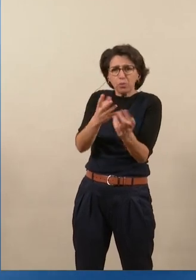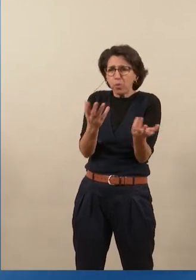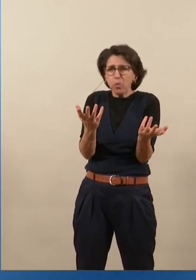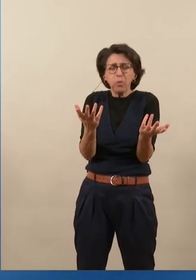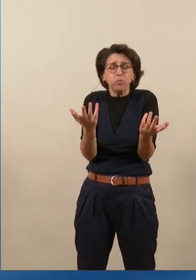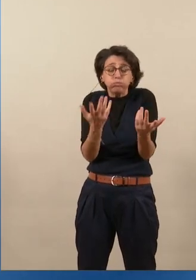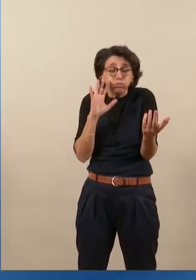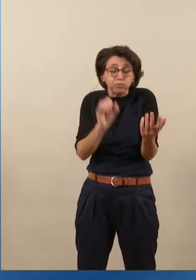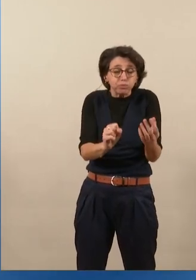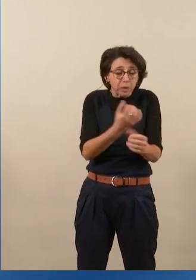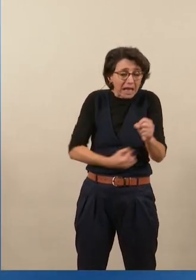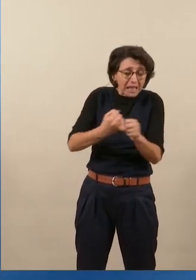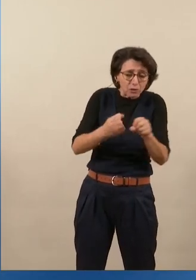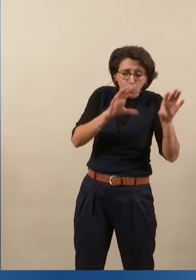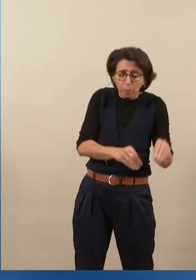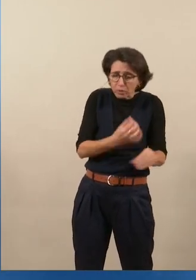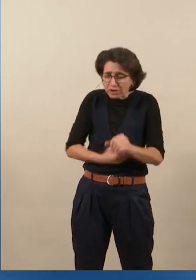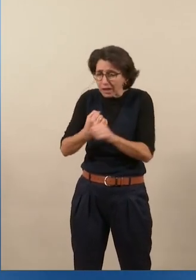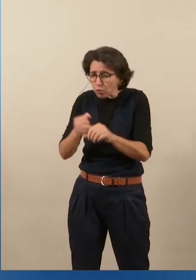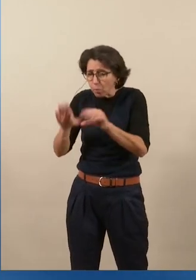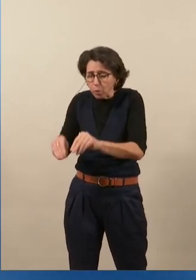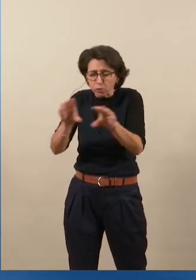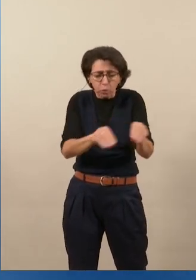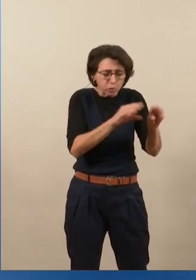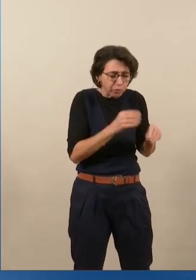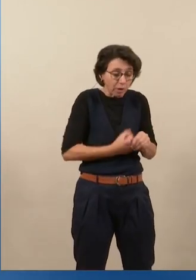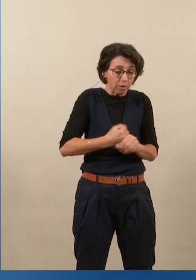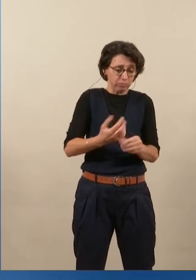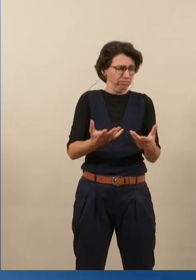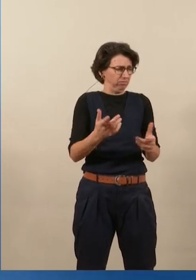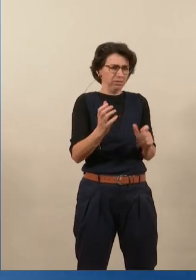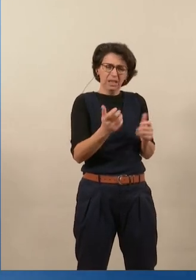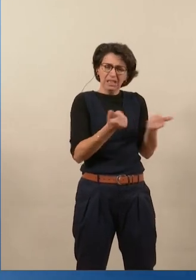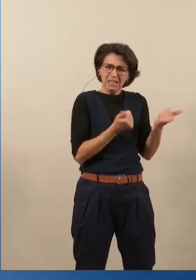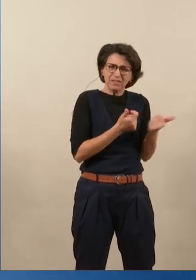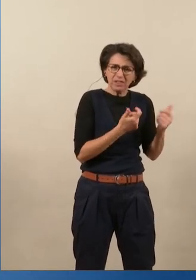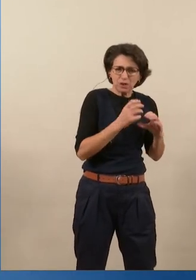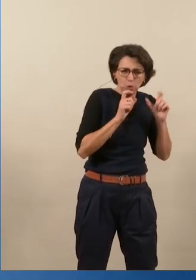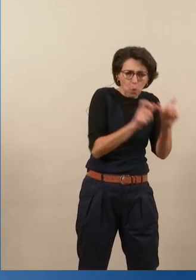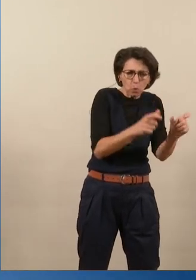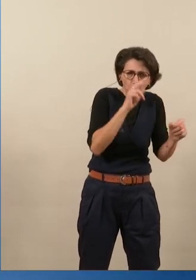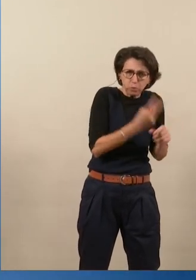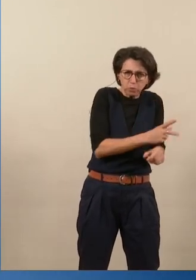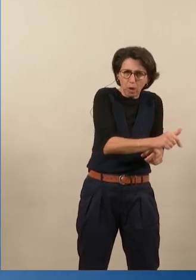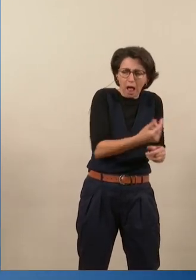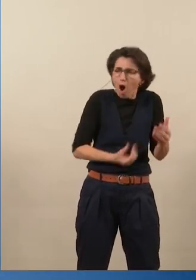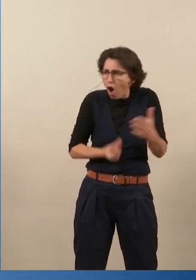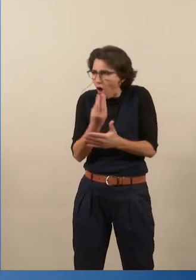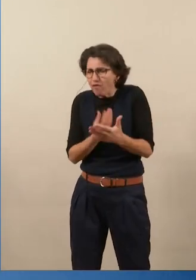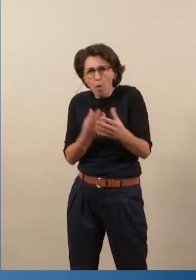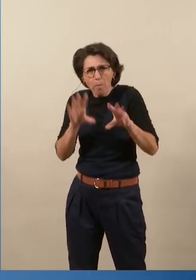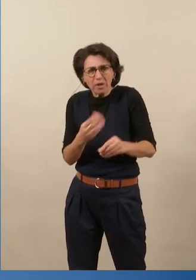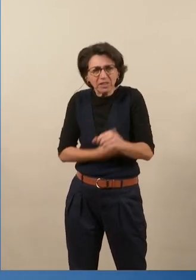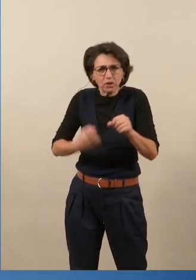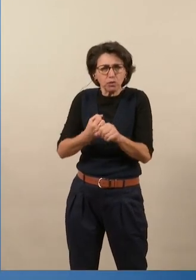création de postes pour ceci pour cela et je me dis mais il existe déjà un service de contrôle de la pollution qui latm on crée un ingénieur ici pour contrôler la